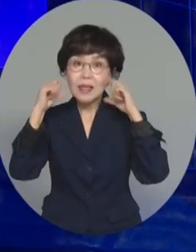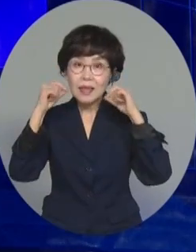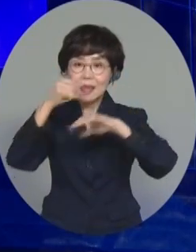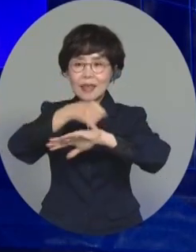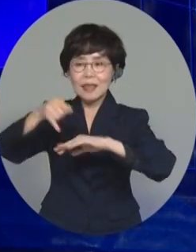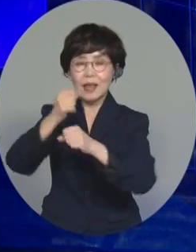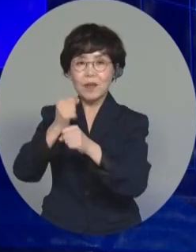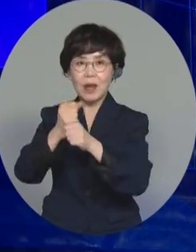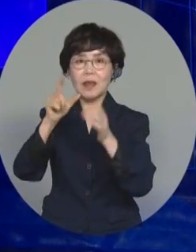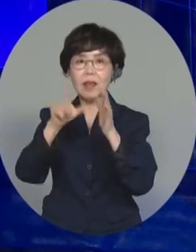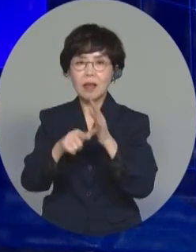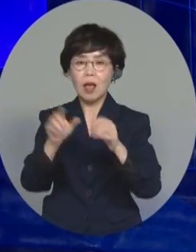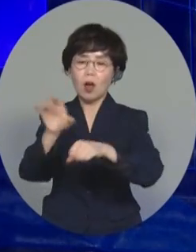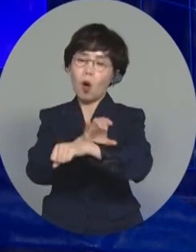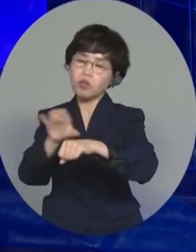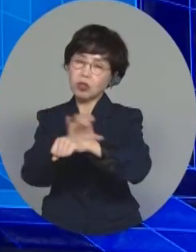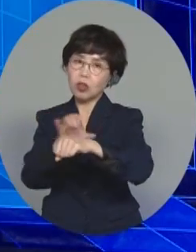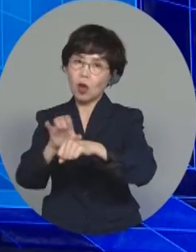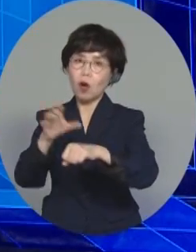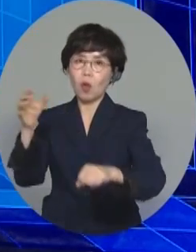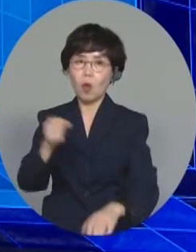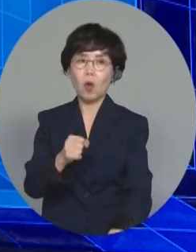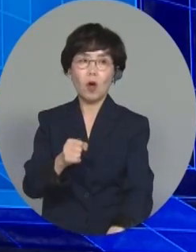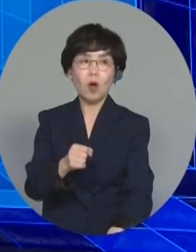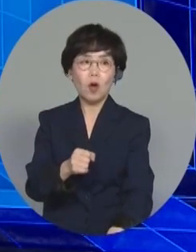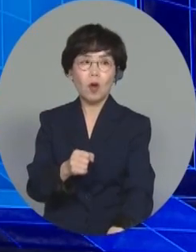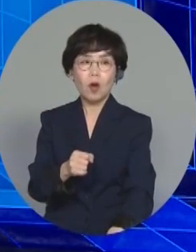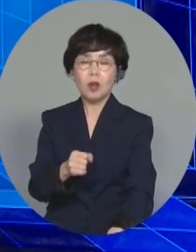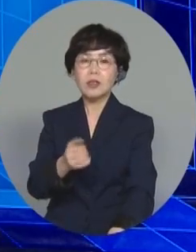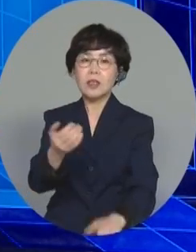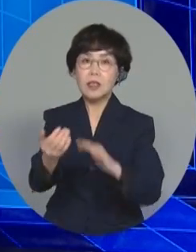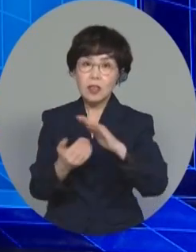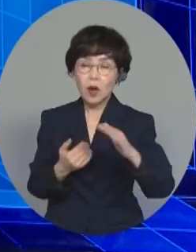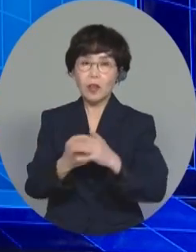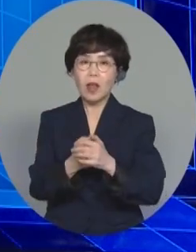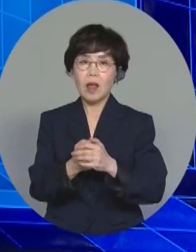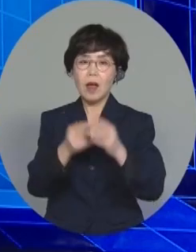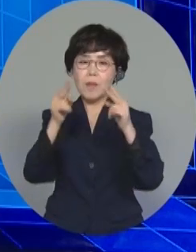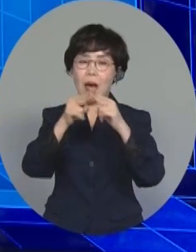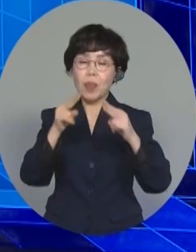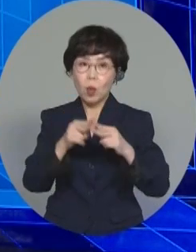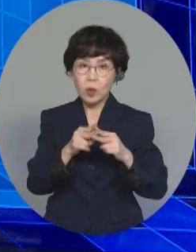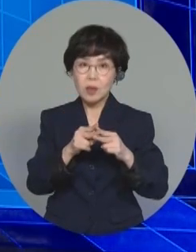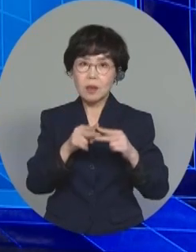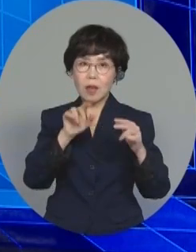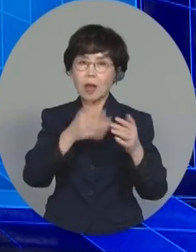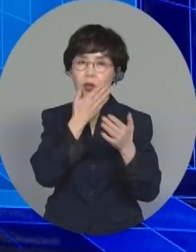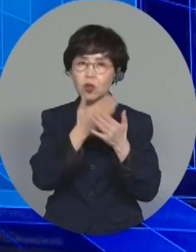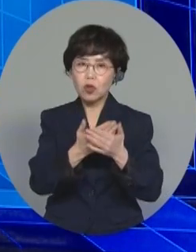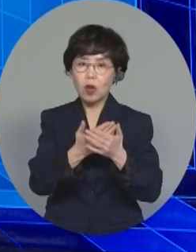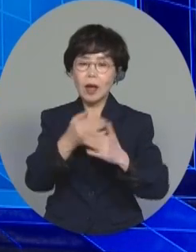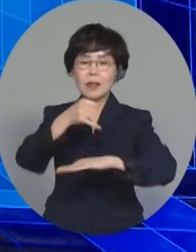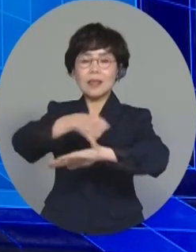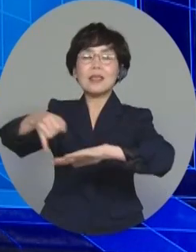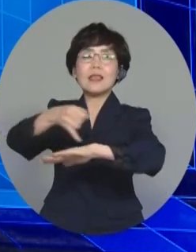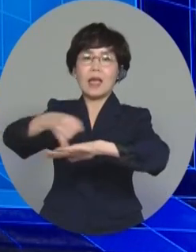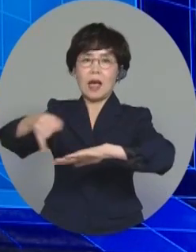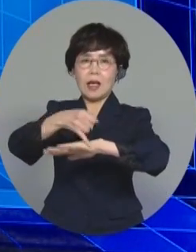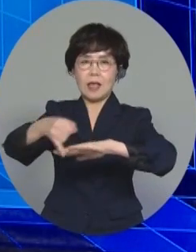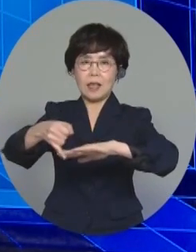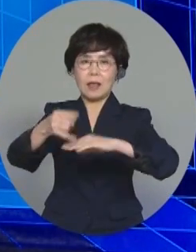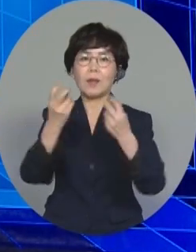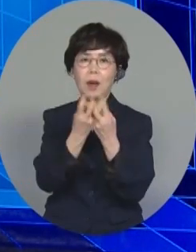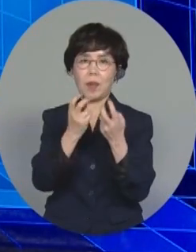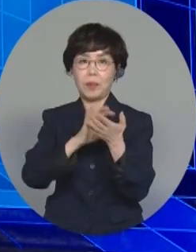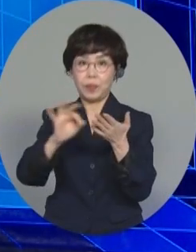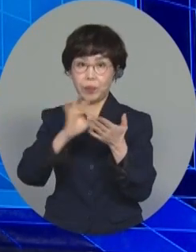때 컴퓨테이셔널 리토그래피, 그 전단 리소그래피라는 반도체 제조의 중요한 부분인 디자인을 적용을